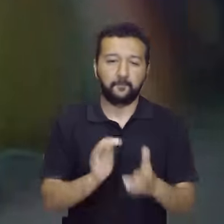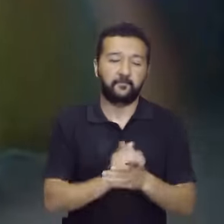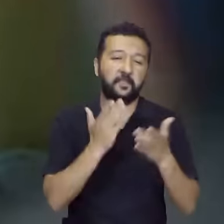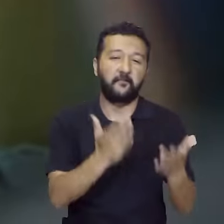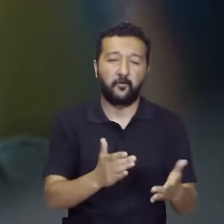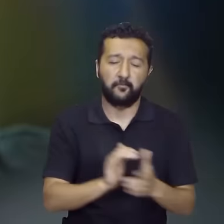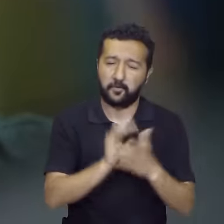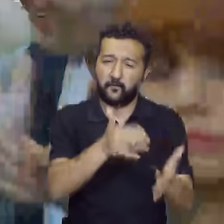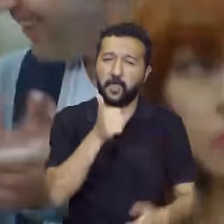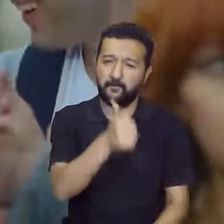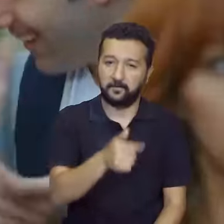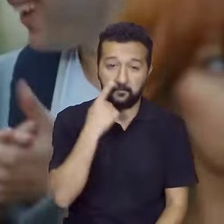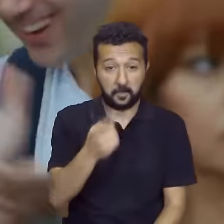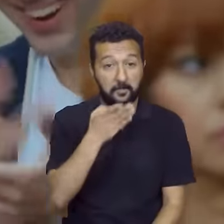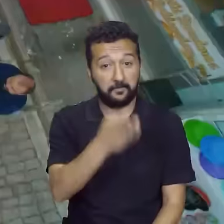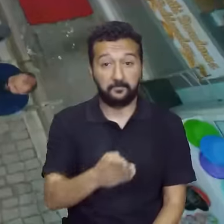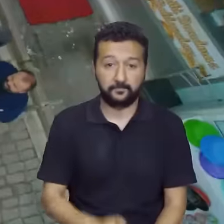çevirdi.